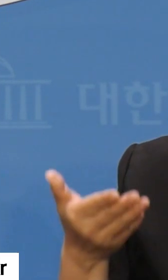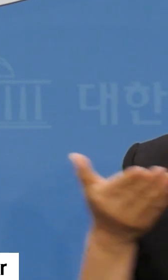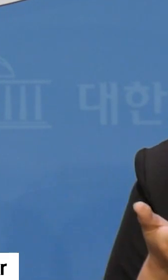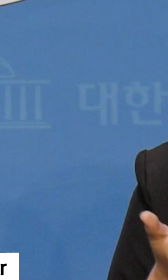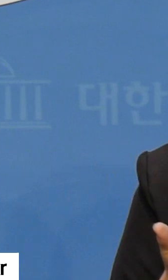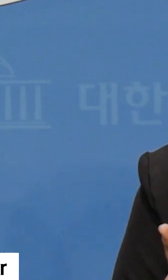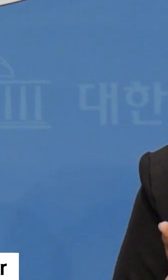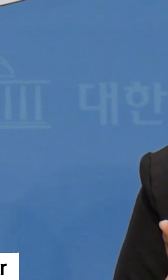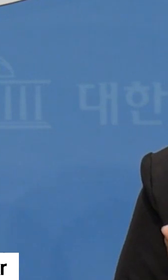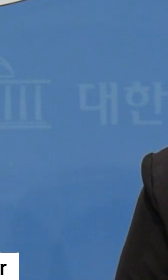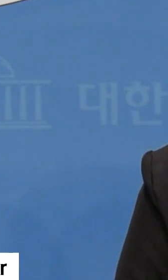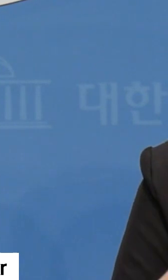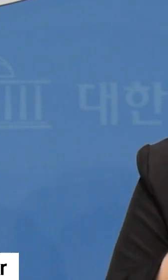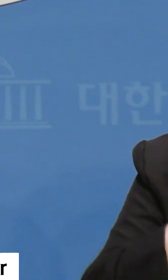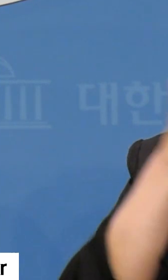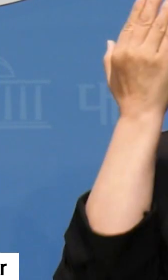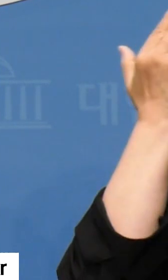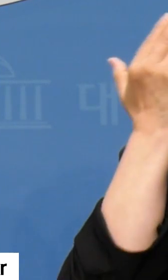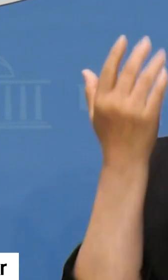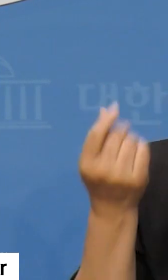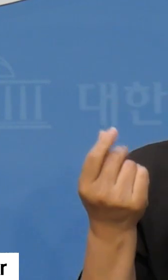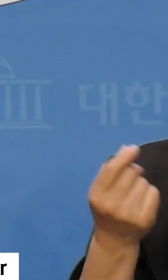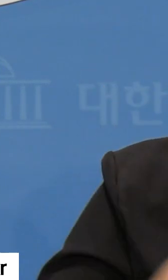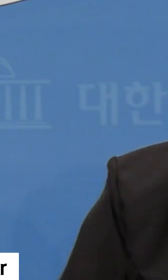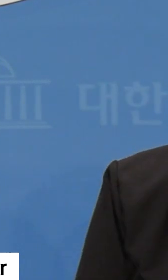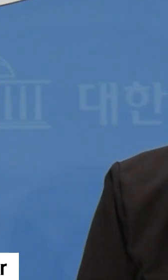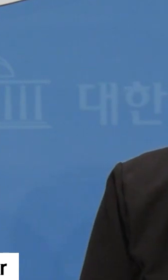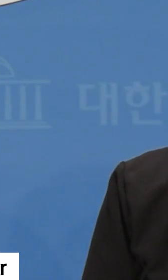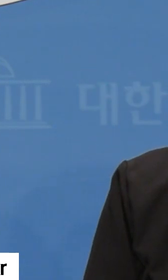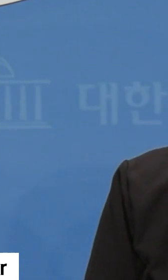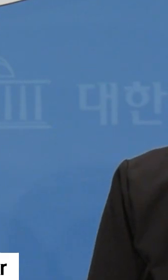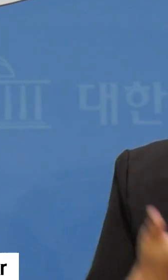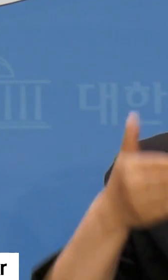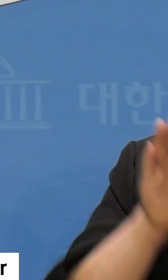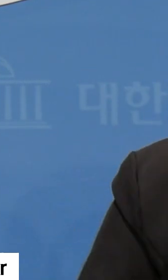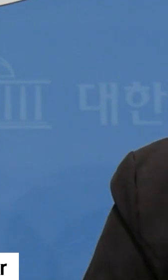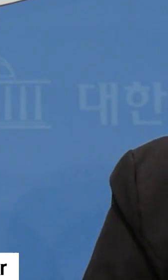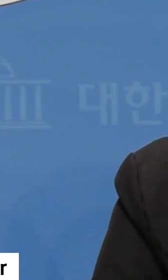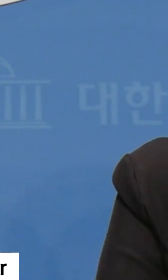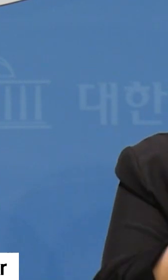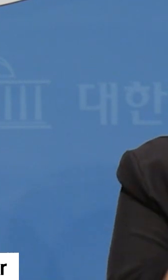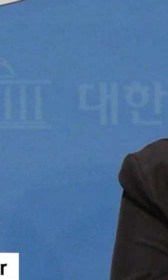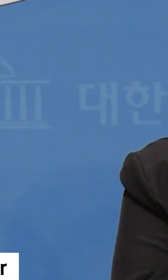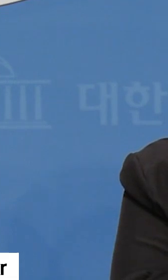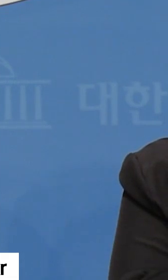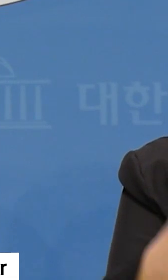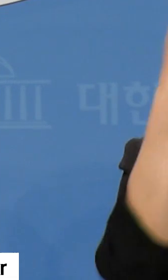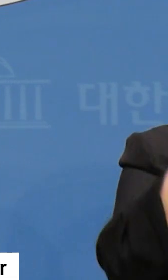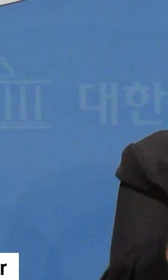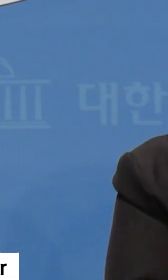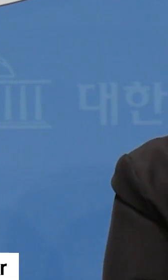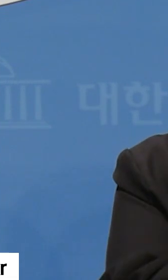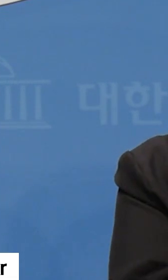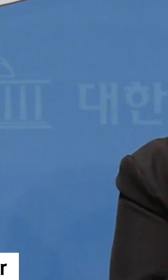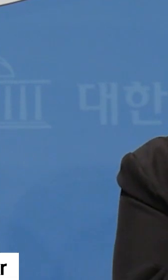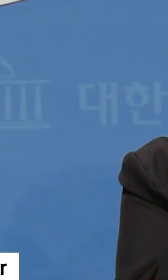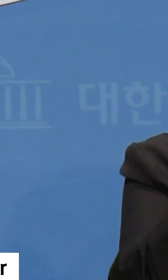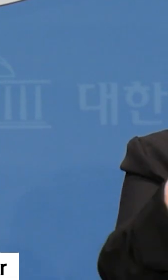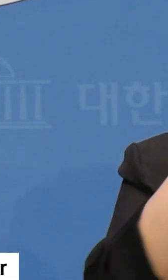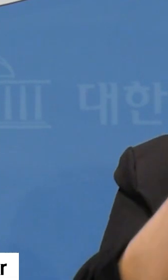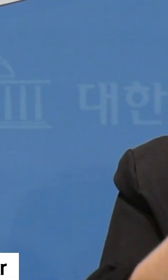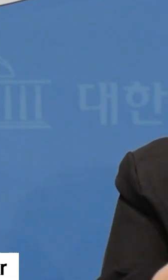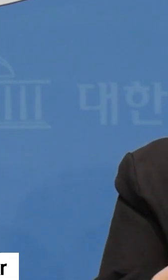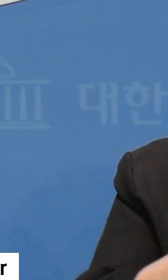너무나 지극히 상식적인 얘기죠. 그런데 유독 대한민국에서는 그런 일들이 잘 지켜지지 않아